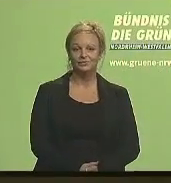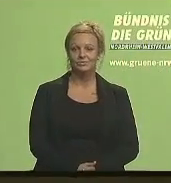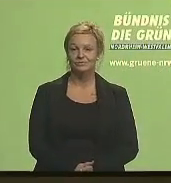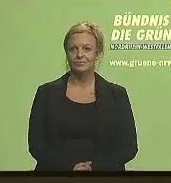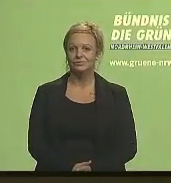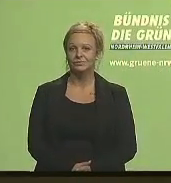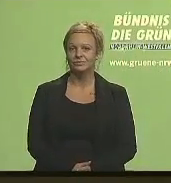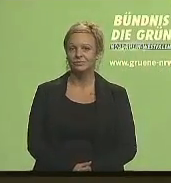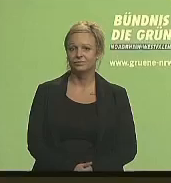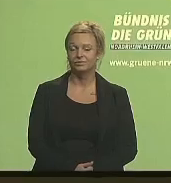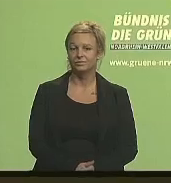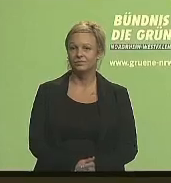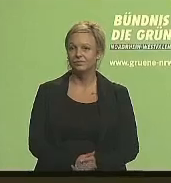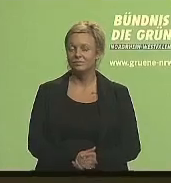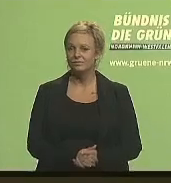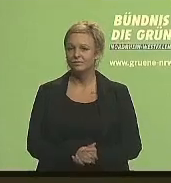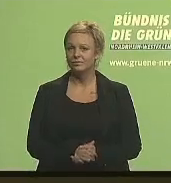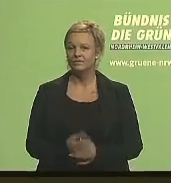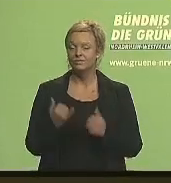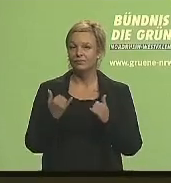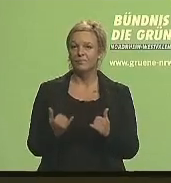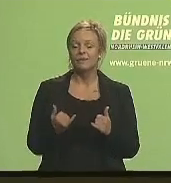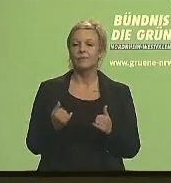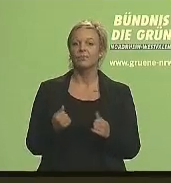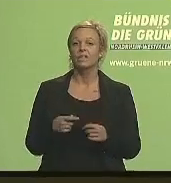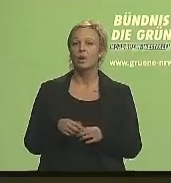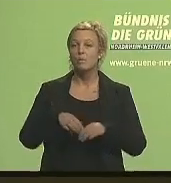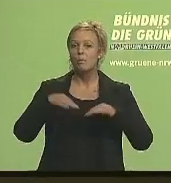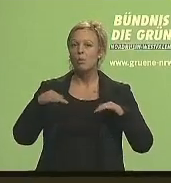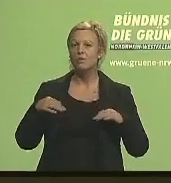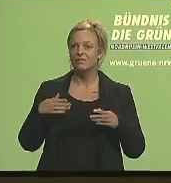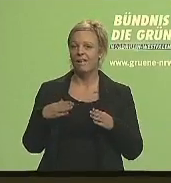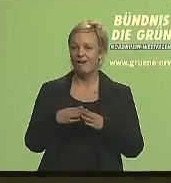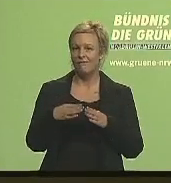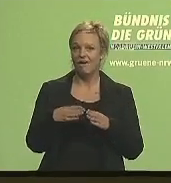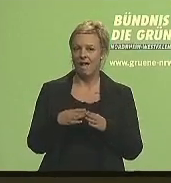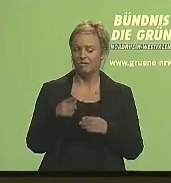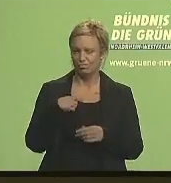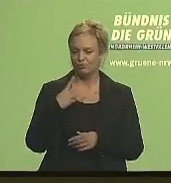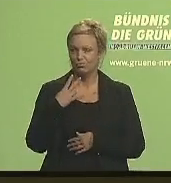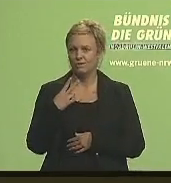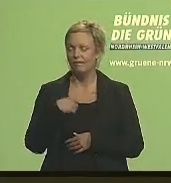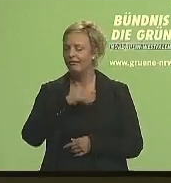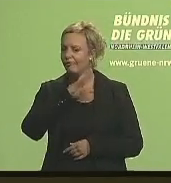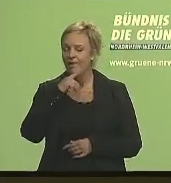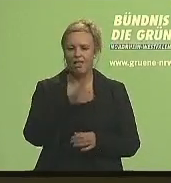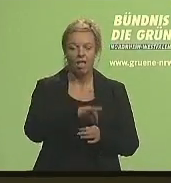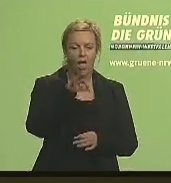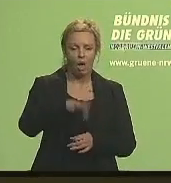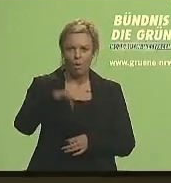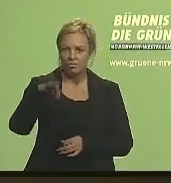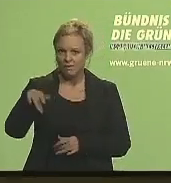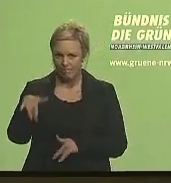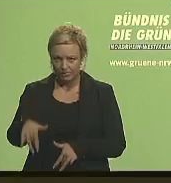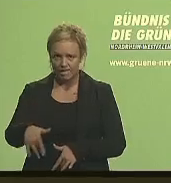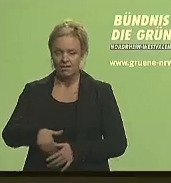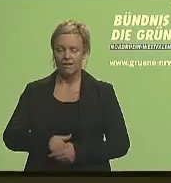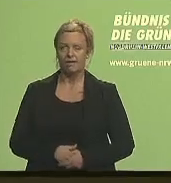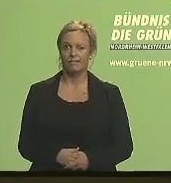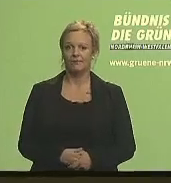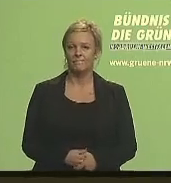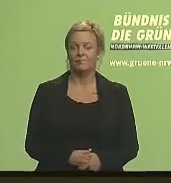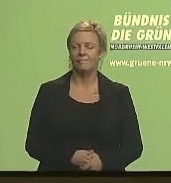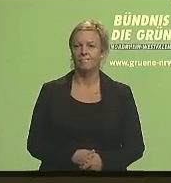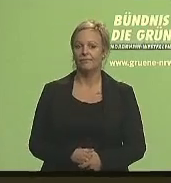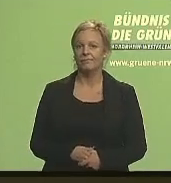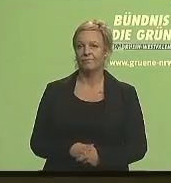Wir haben ja von der Bundestagsfraktion aufgedeckt, dass unglaublich viele Ausnahmen da sind. Und mittlerweile weiß jedes Kind